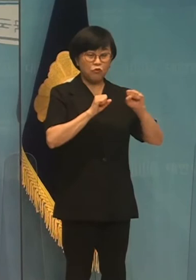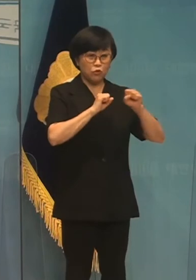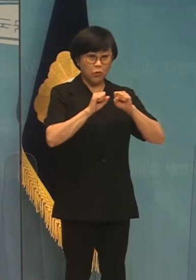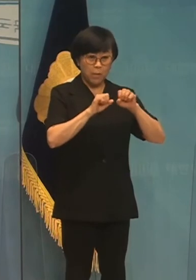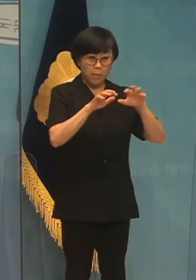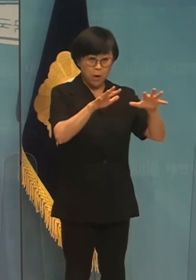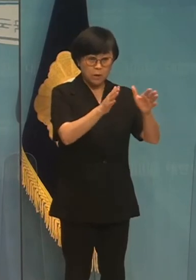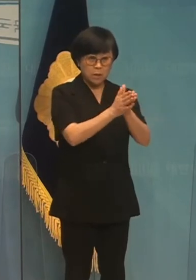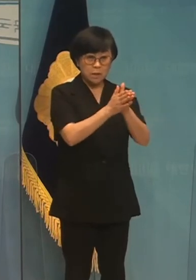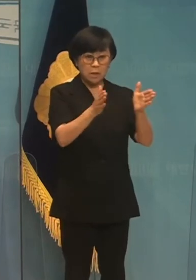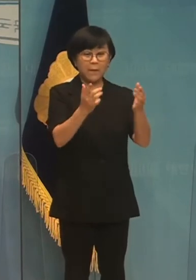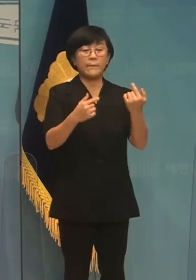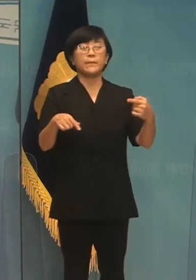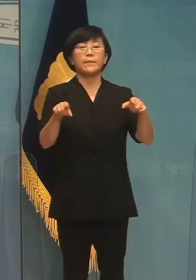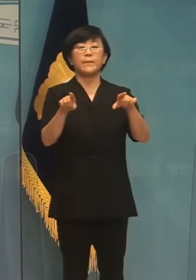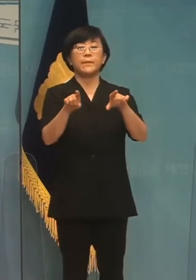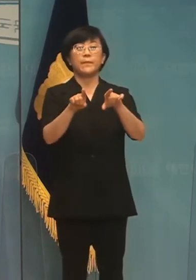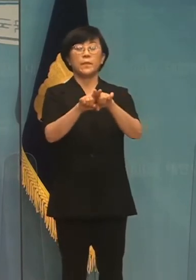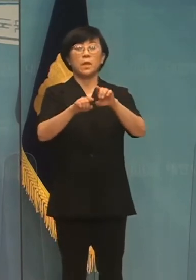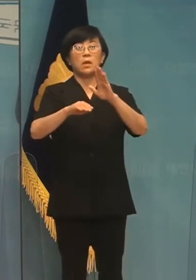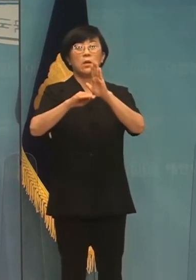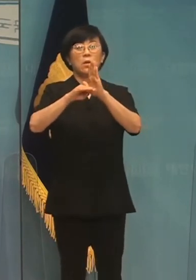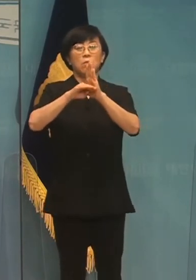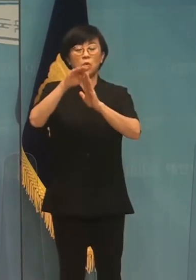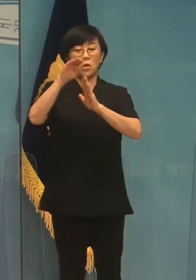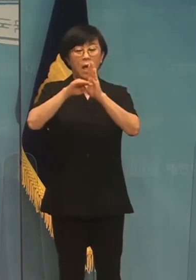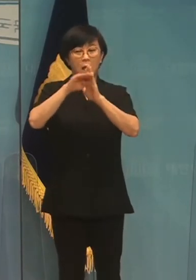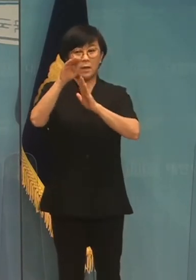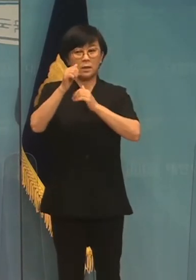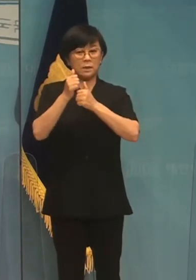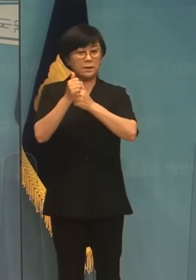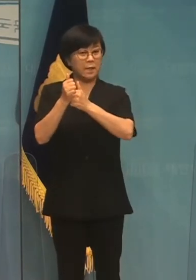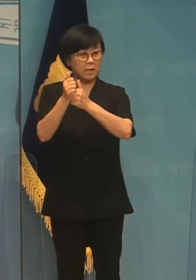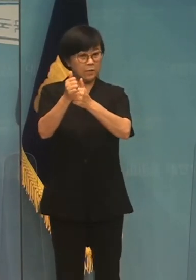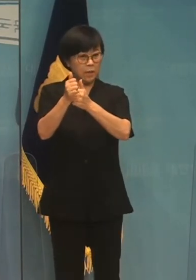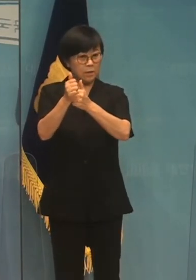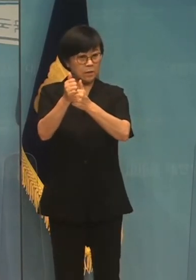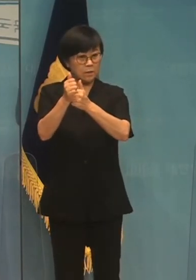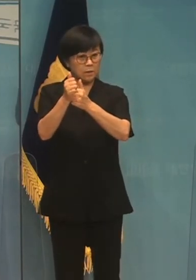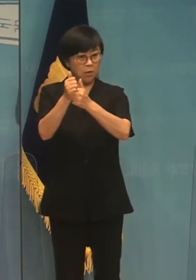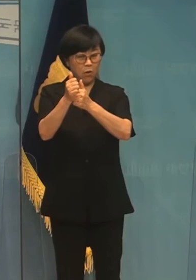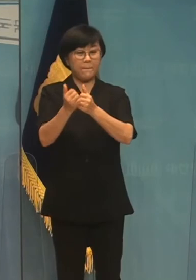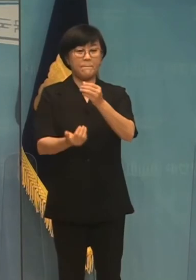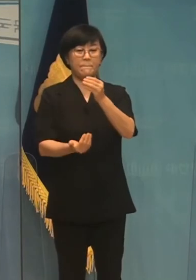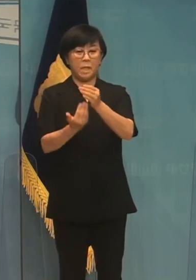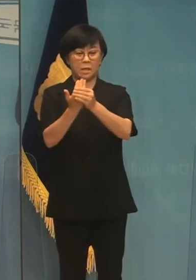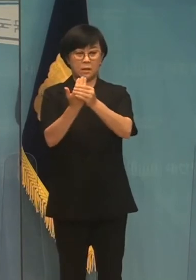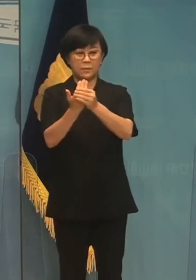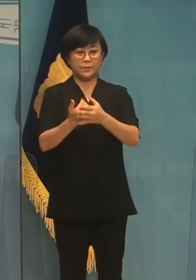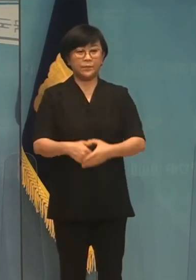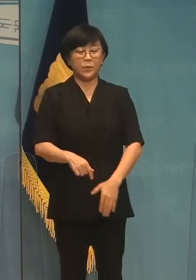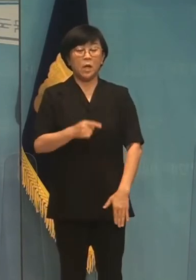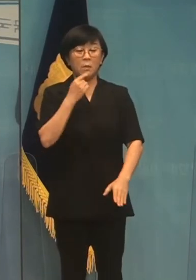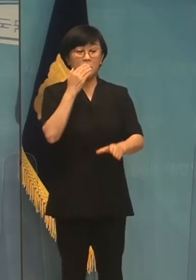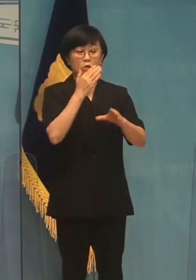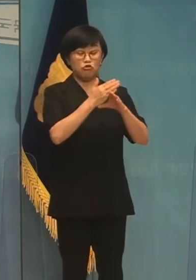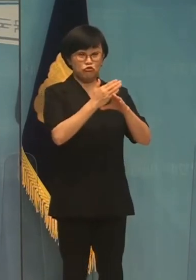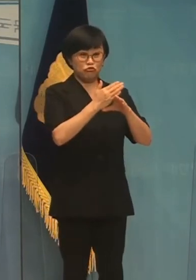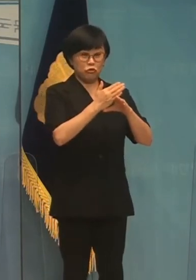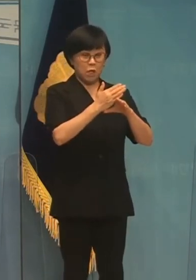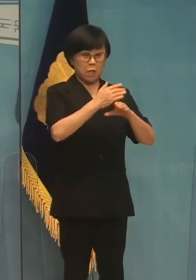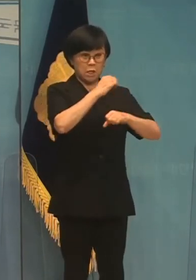시작하자 이와 더불어 북한을 추종하면서 생겨났습니다. 민족의